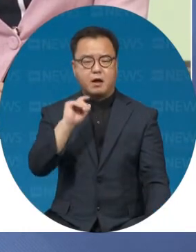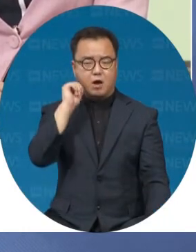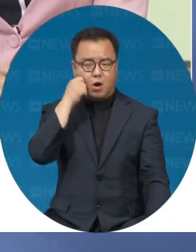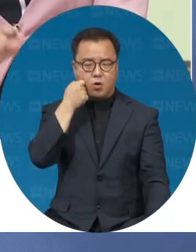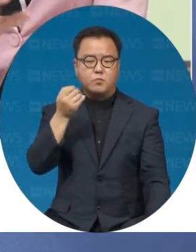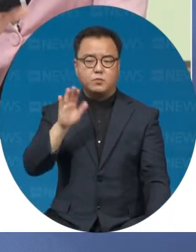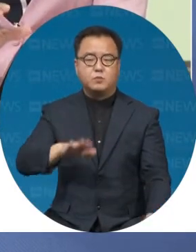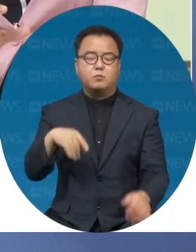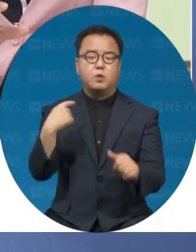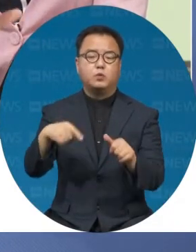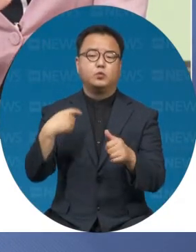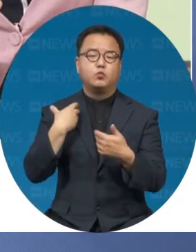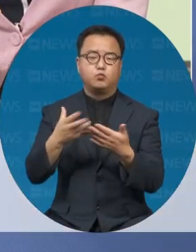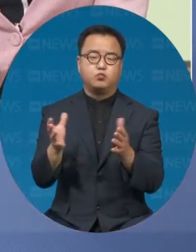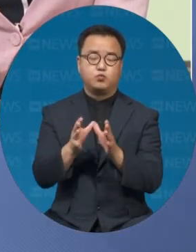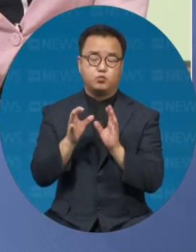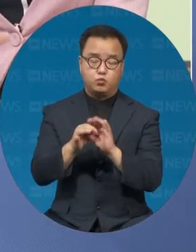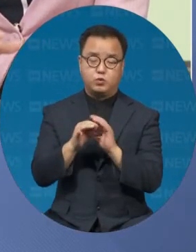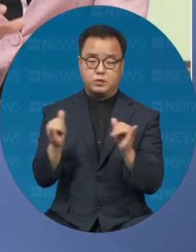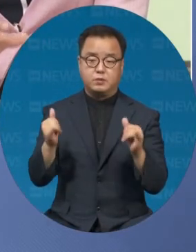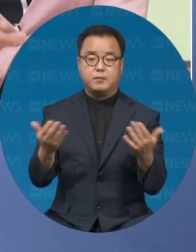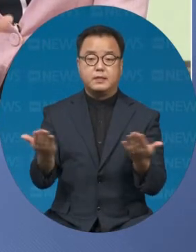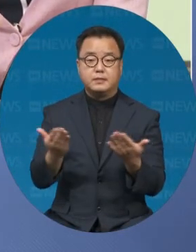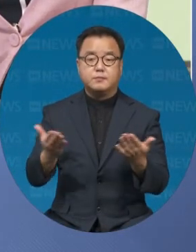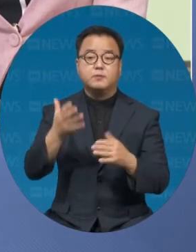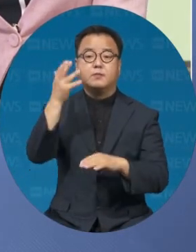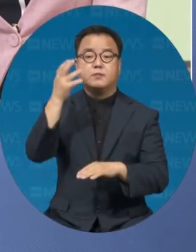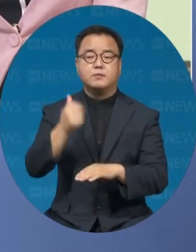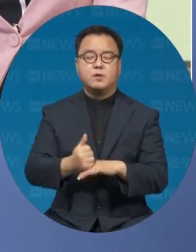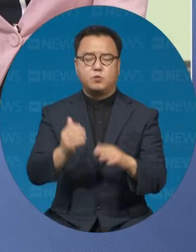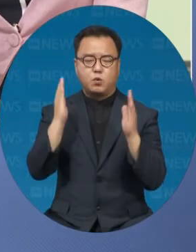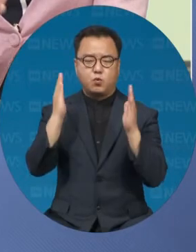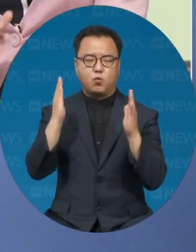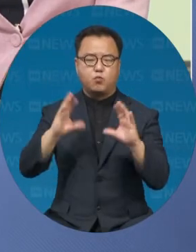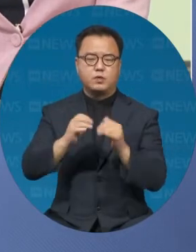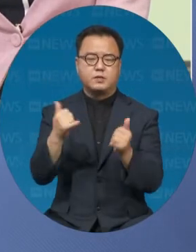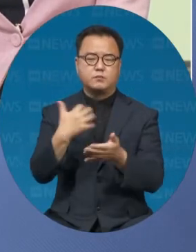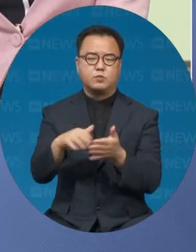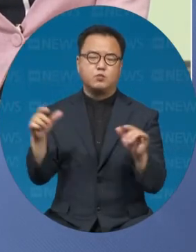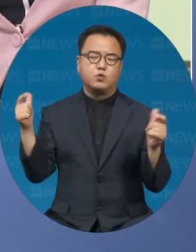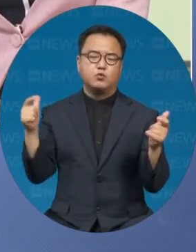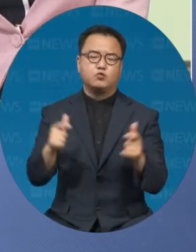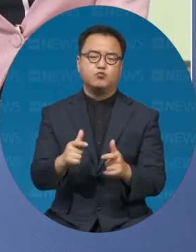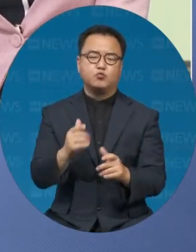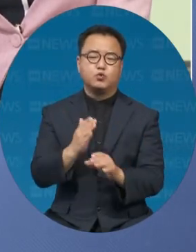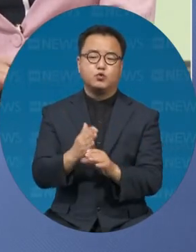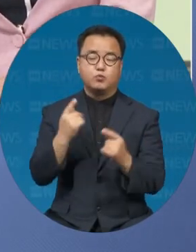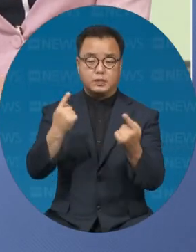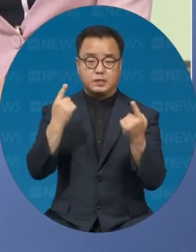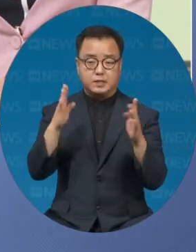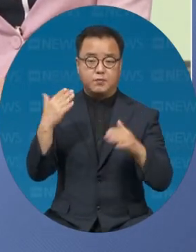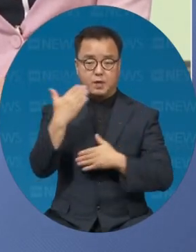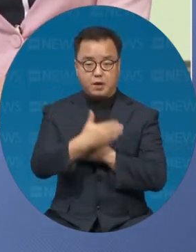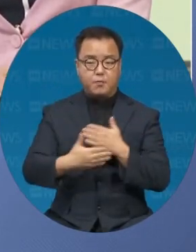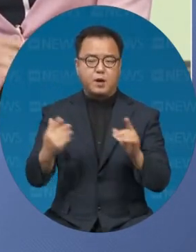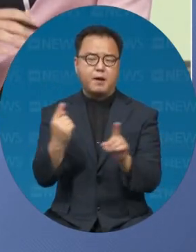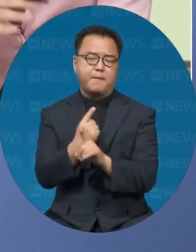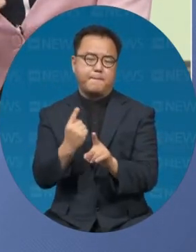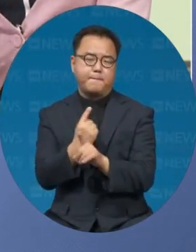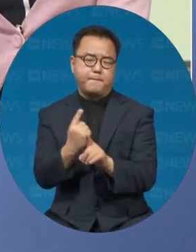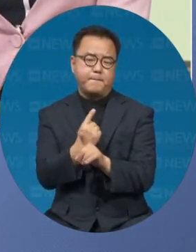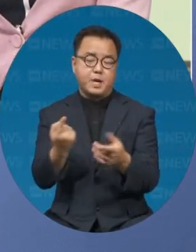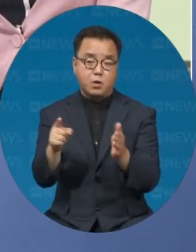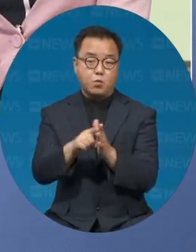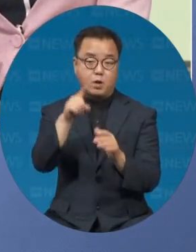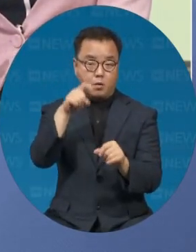관계자는 이 사업이 궁극적으로는 학령인구 감소에 대비해서 대학들의 체질 개선을 위해 하는 사업인 만큼 이번에